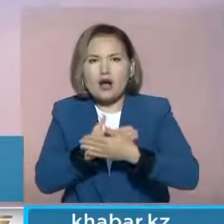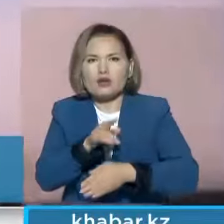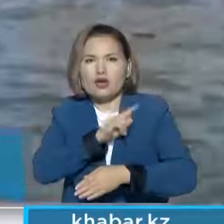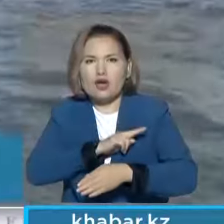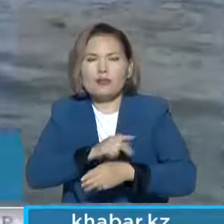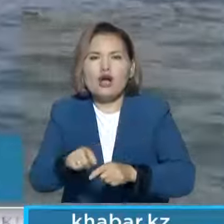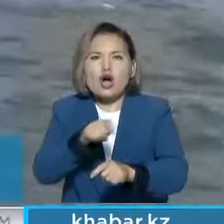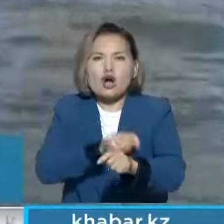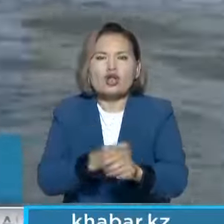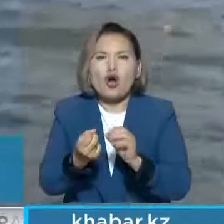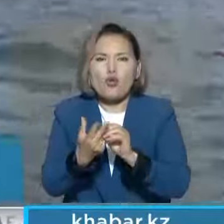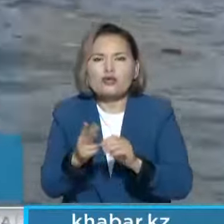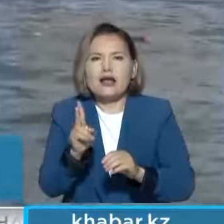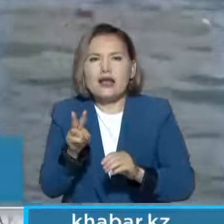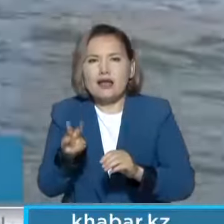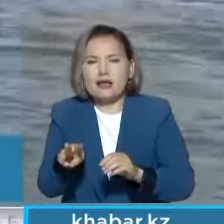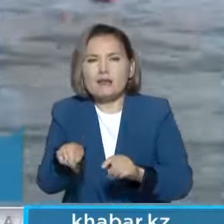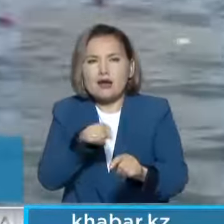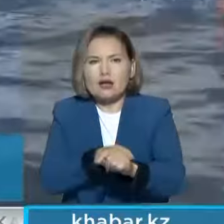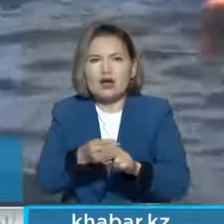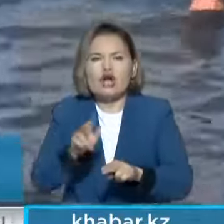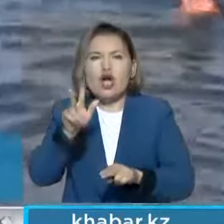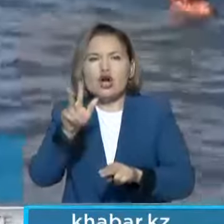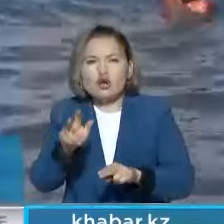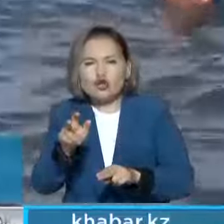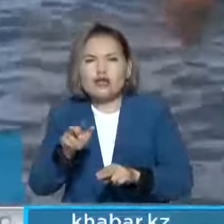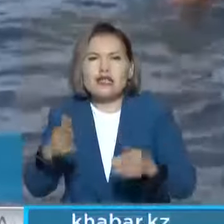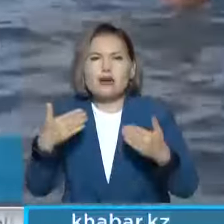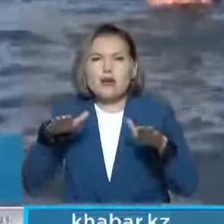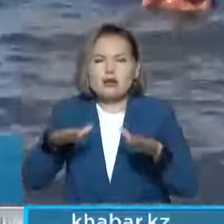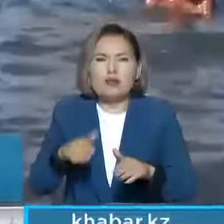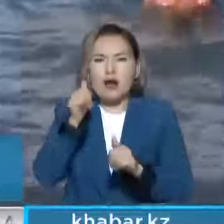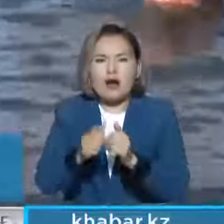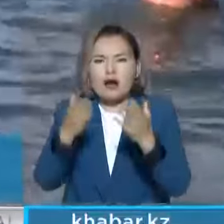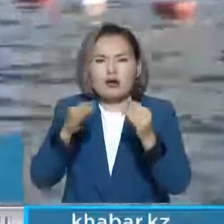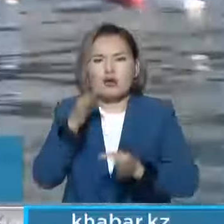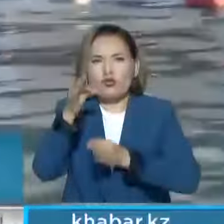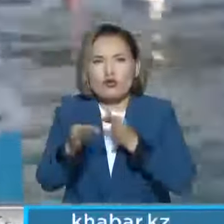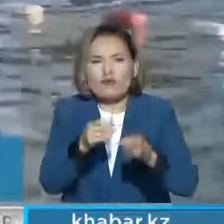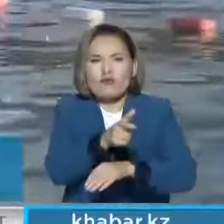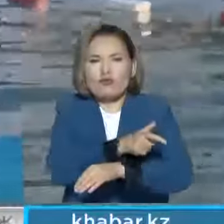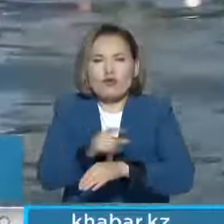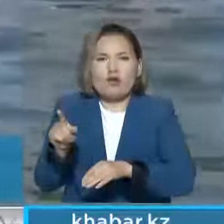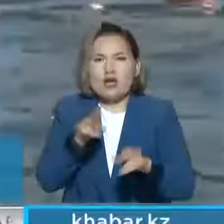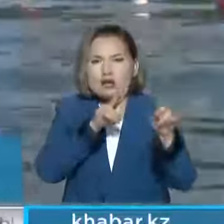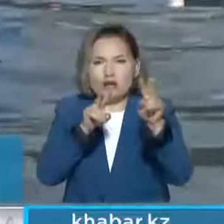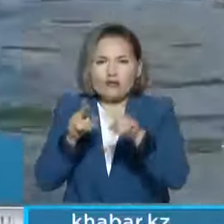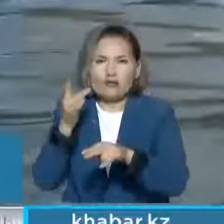ұзындығы 13 шақырым жағалау мен 300-ге тарта демалыс орнын күнделікті назарда ұстау керек.